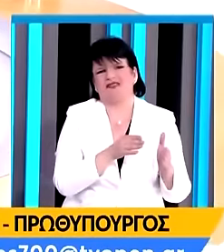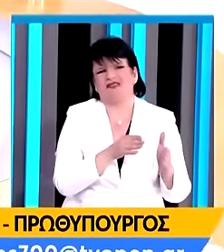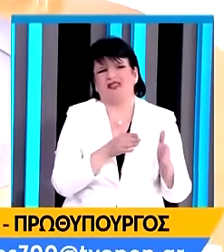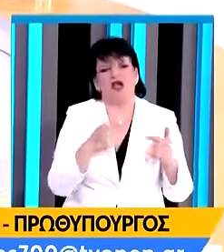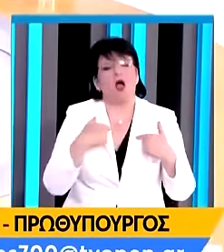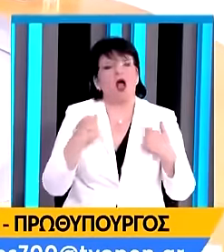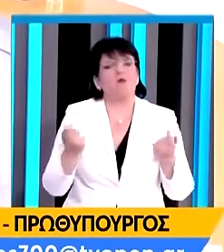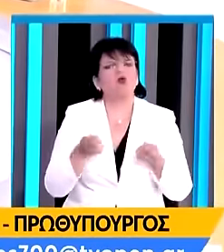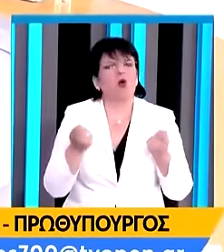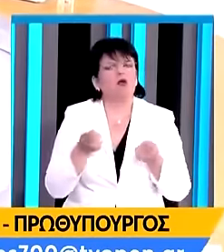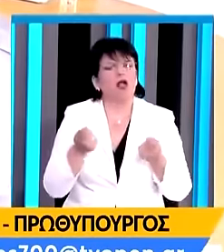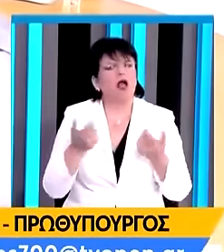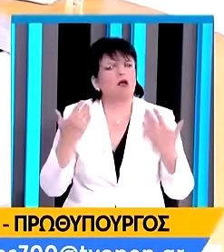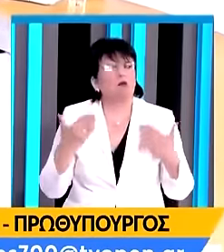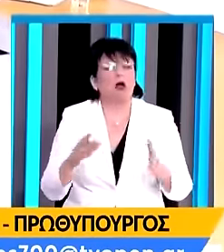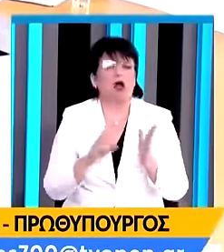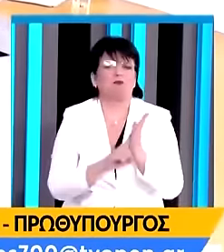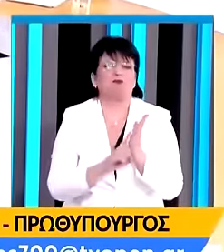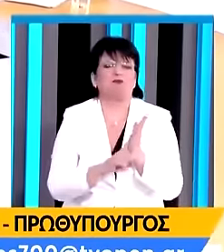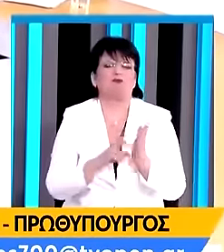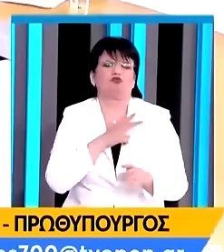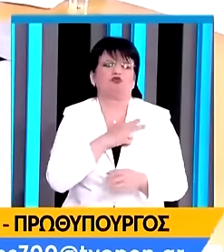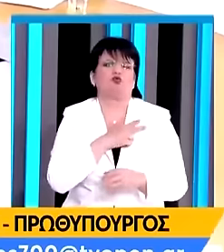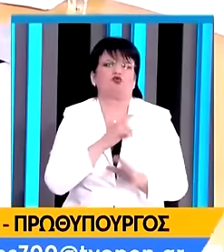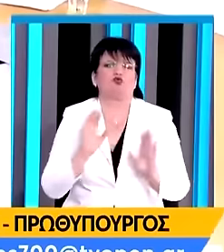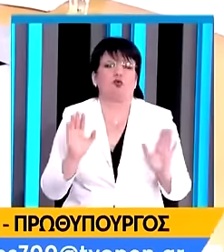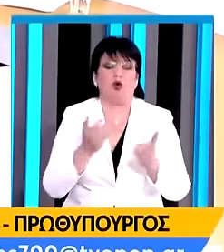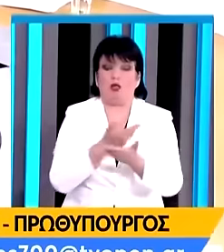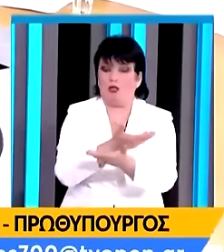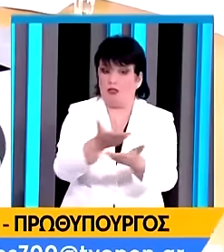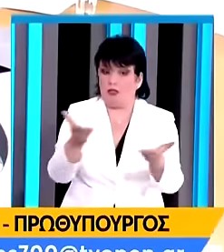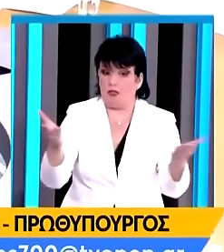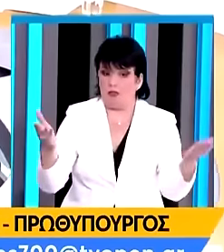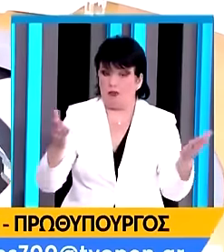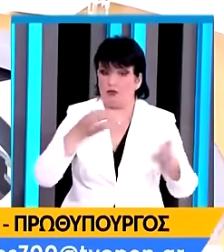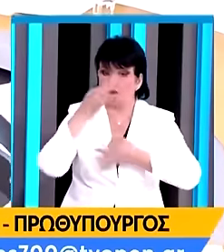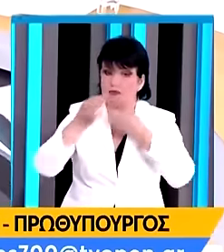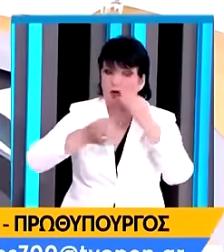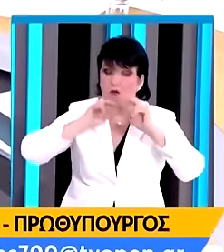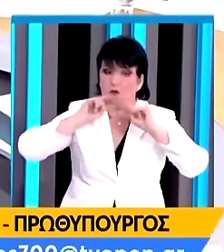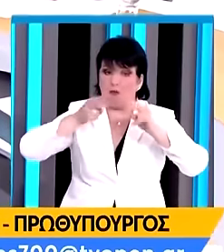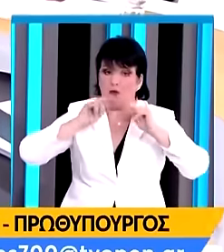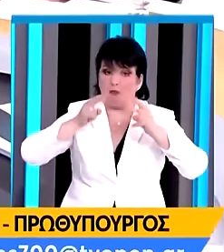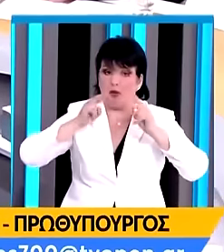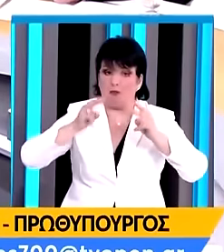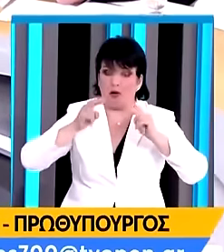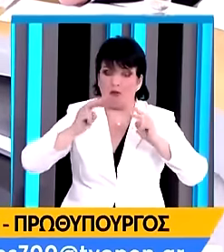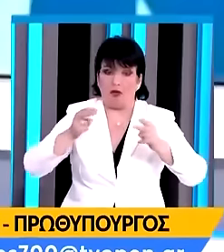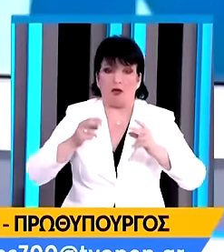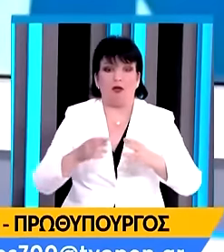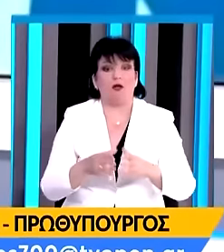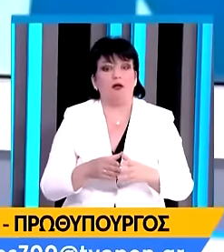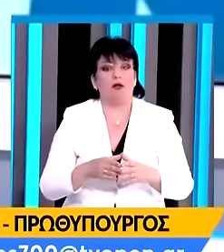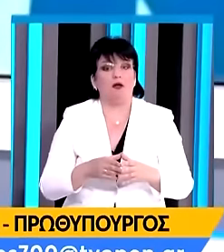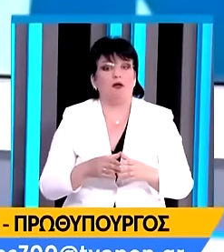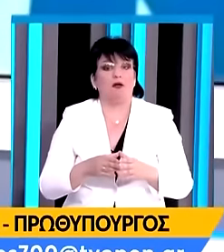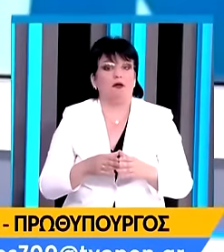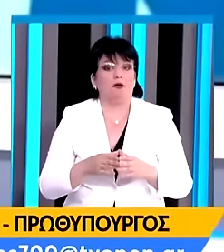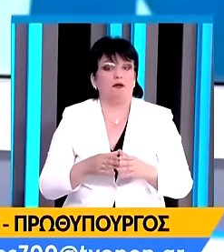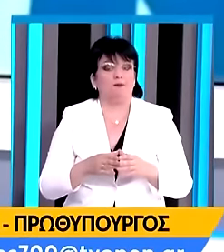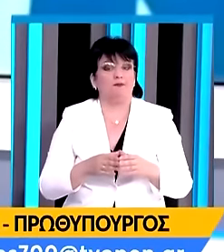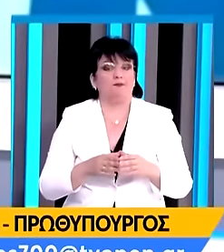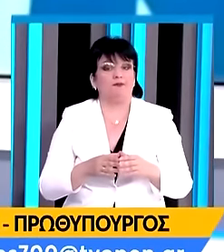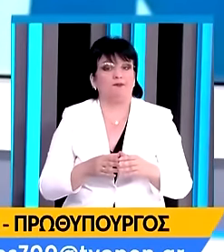εμείς την κάναμε την εξεταστική, έχοντας όμως εκφράσει και δημόσια τις επιφυλάξεις μας κατά το πόσο η Βουλή σε μια έντονα κομματικοποιημένη συζήτηση μπορεί πράγματι να